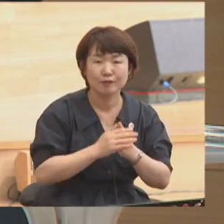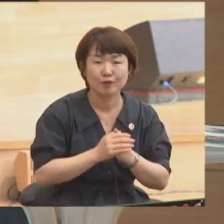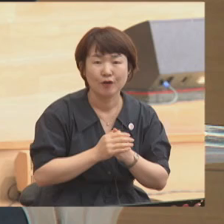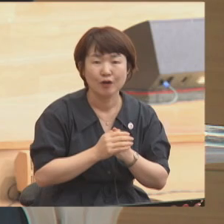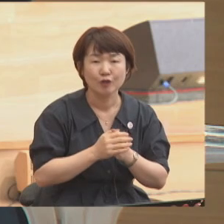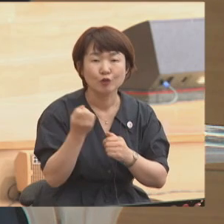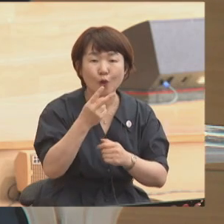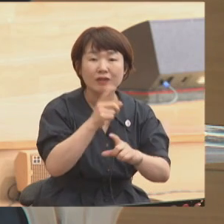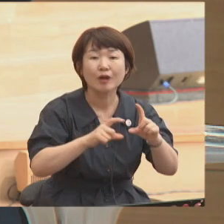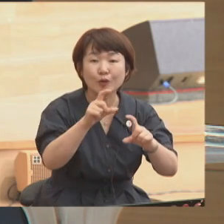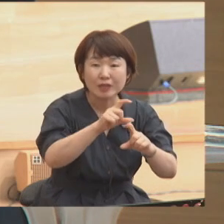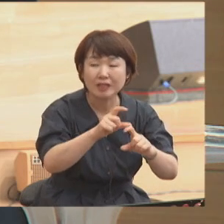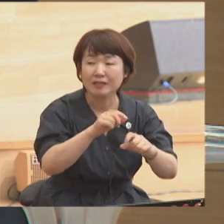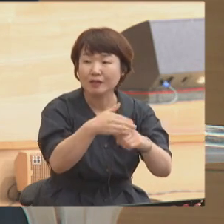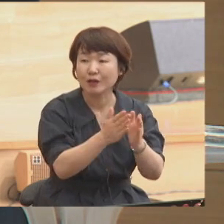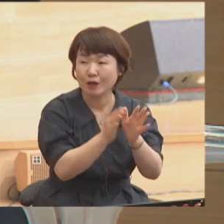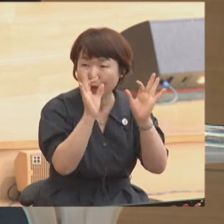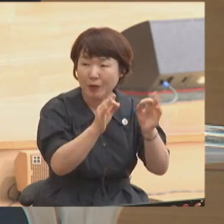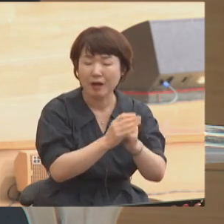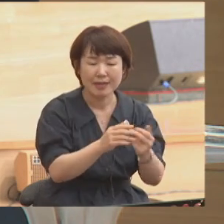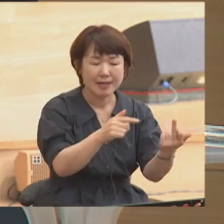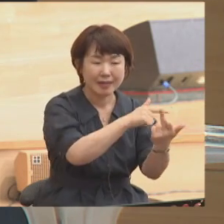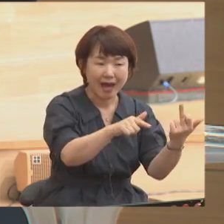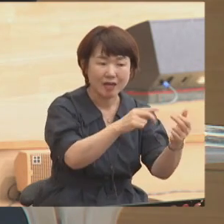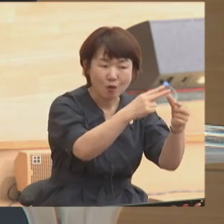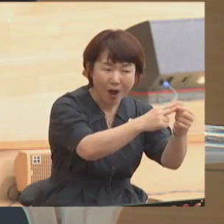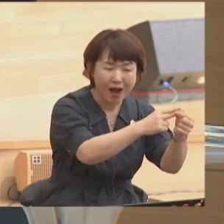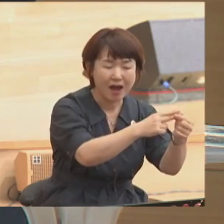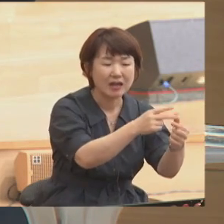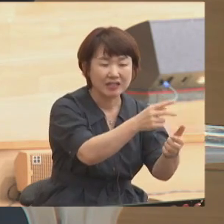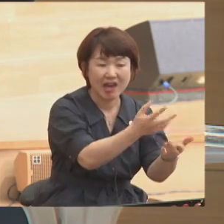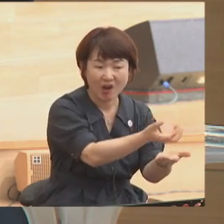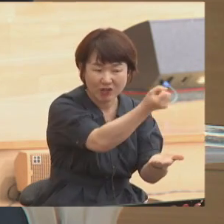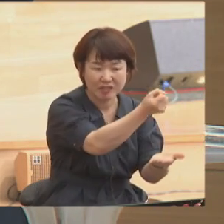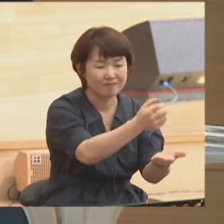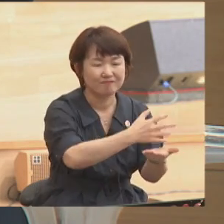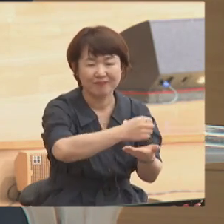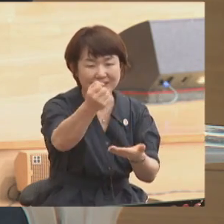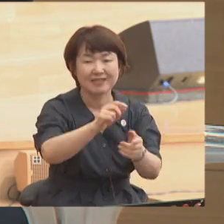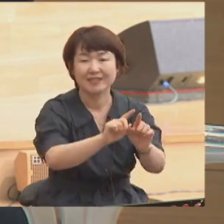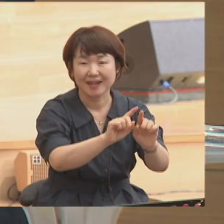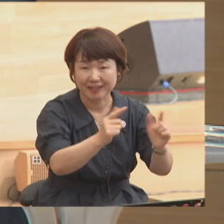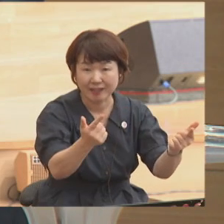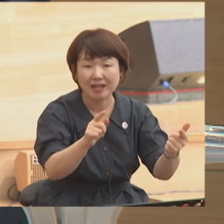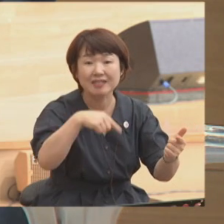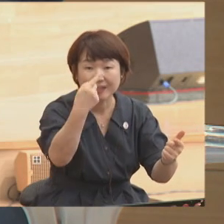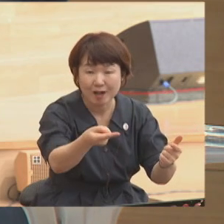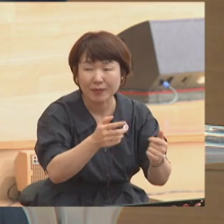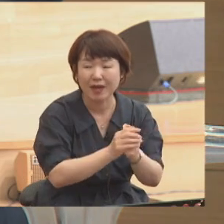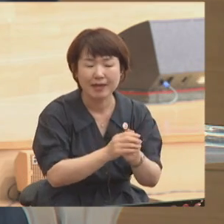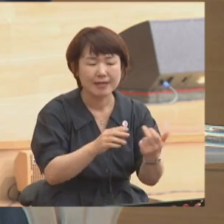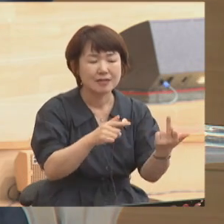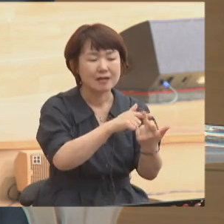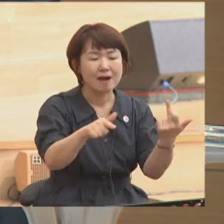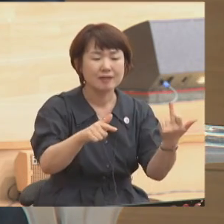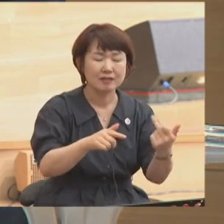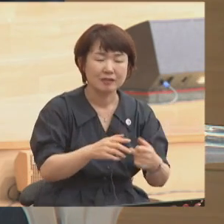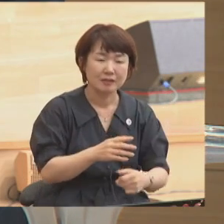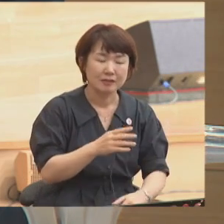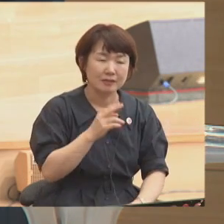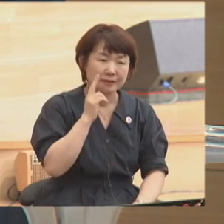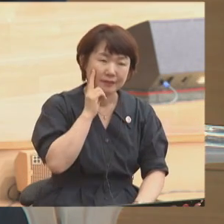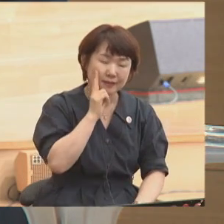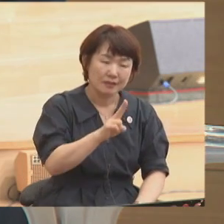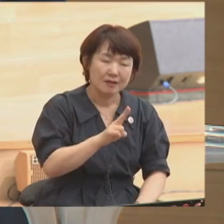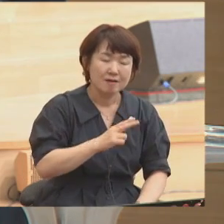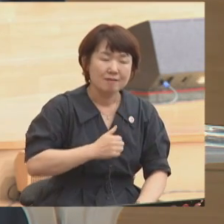성경이 뭐라고 기록하고 있냐면 보세요. 가인과 그의 제물을 받지 아니하신지라. 그 다음 중요합니다. 가인이 몹시